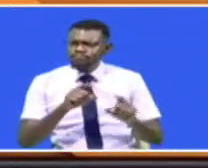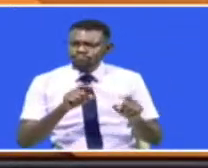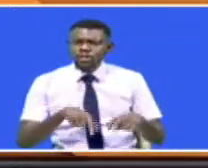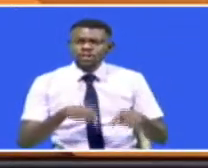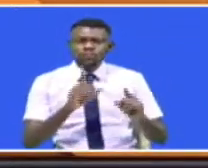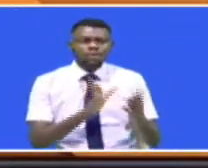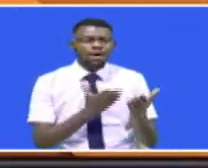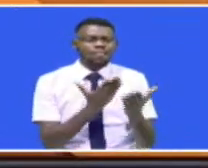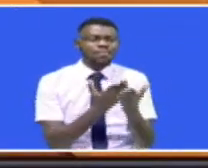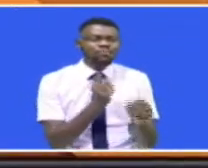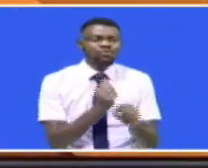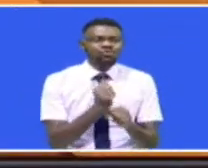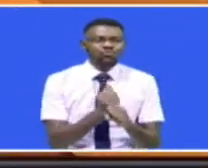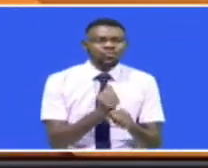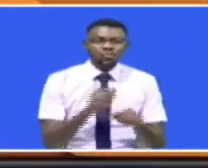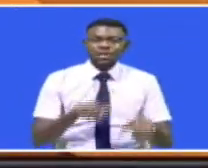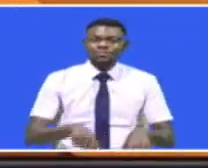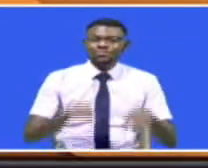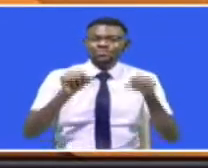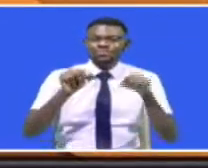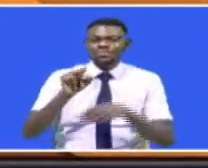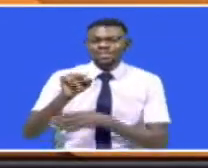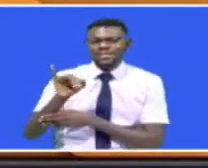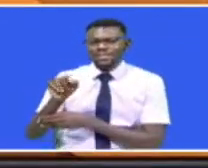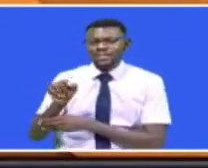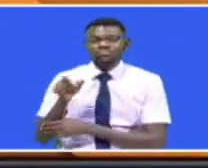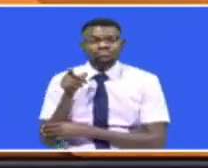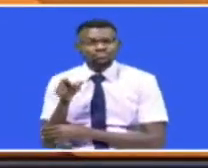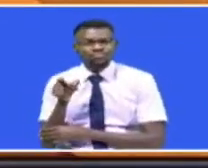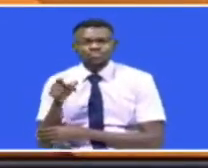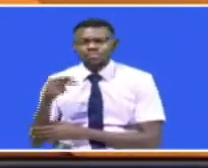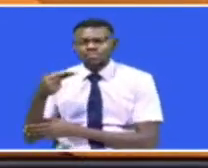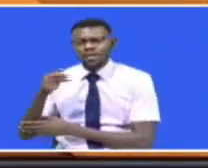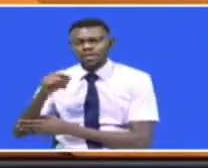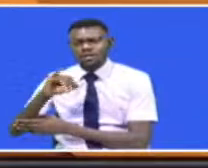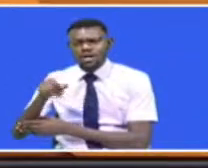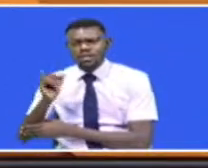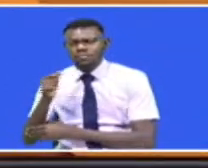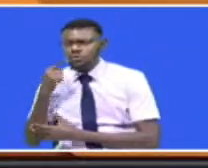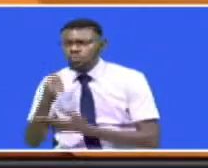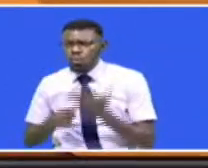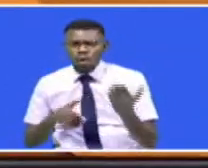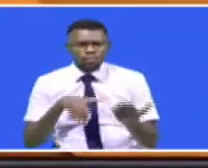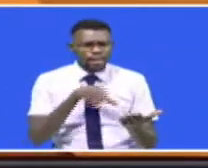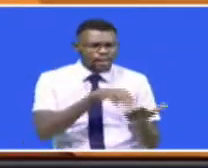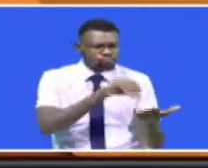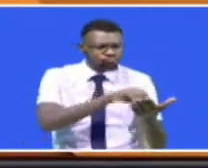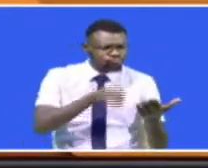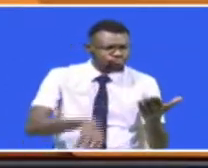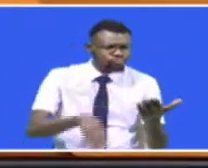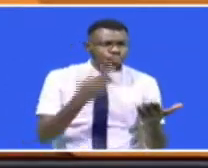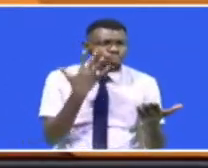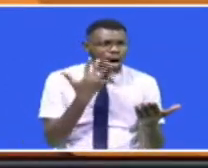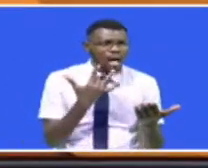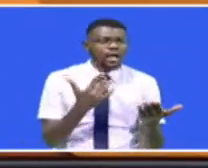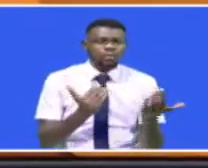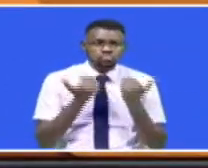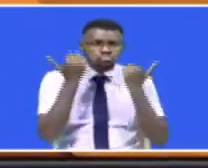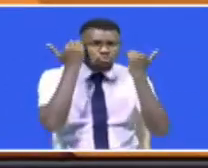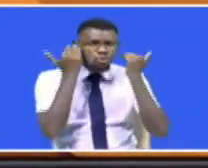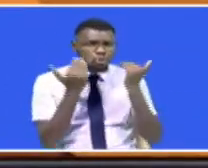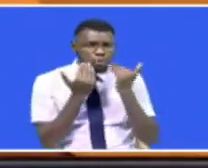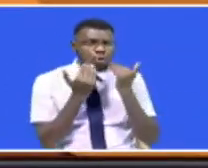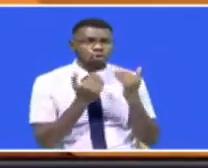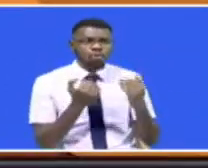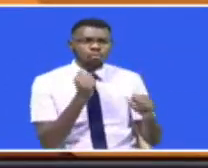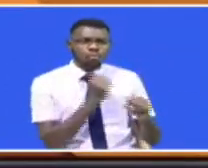ya ujasusi nchini, alisema maamuzi yoyote ya kufutilia mbali kesi yanatokana na ushirikiano na idara ya mahakama na kwamba